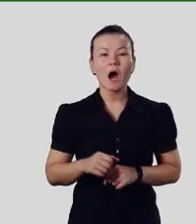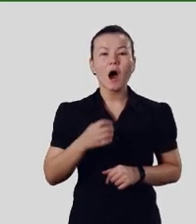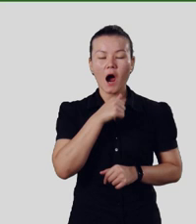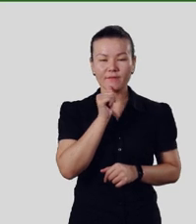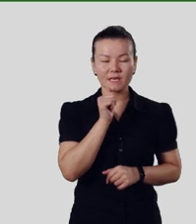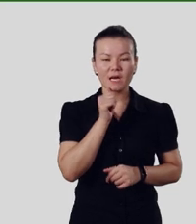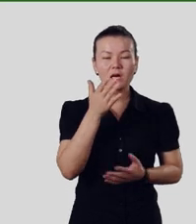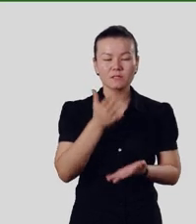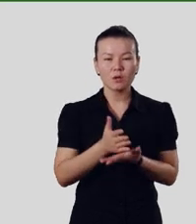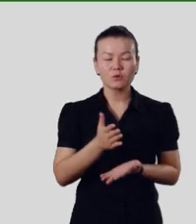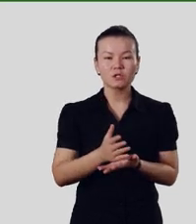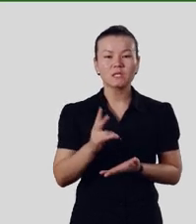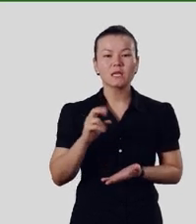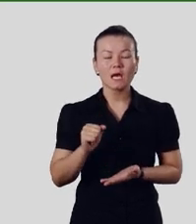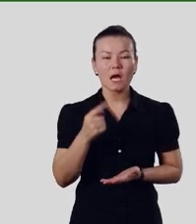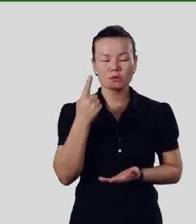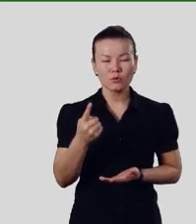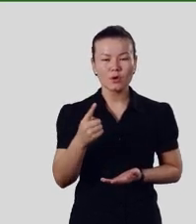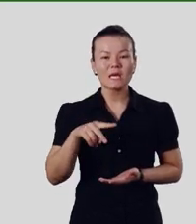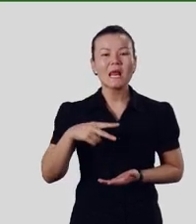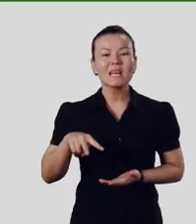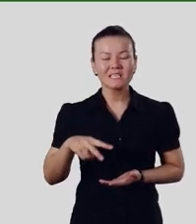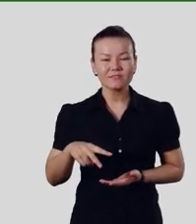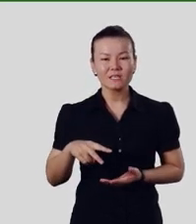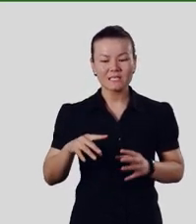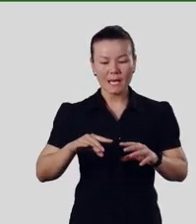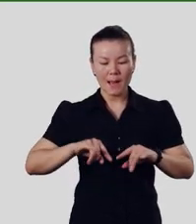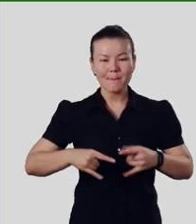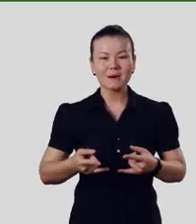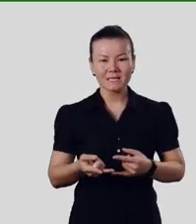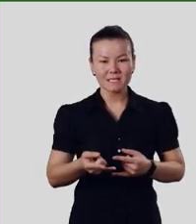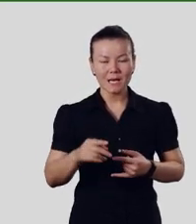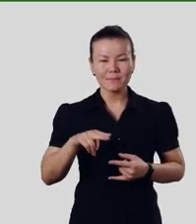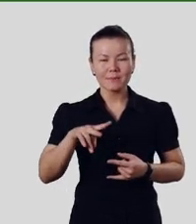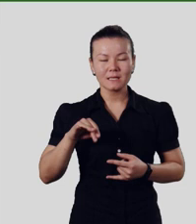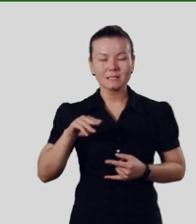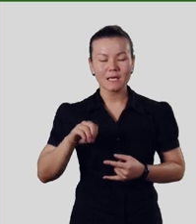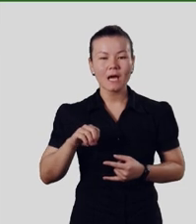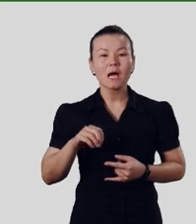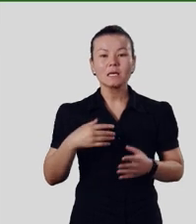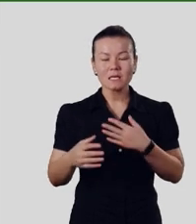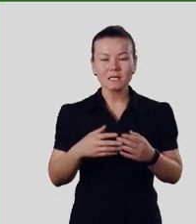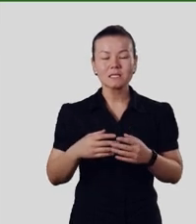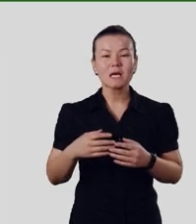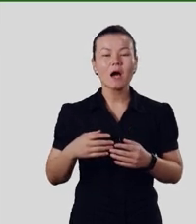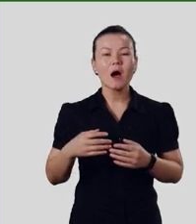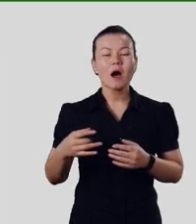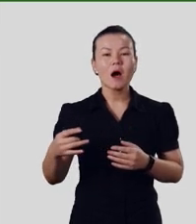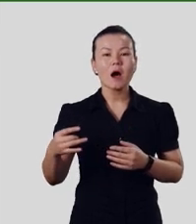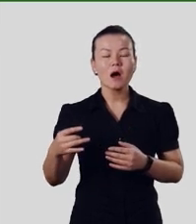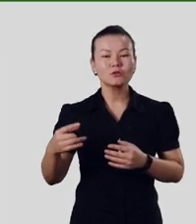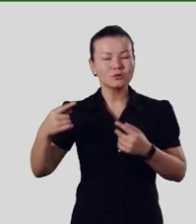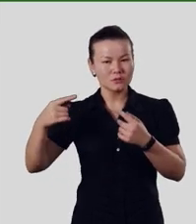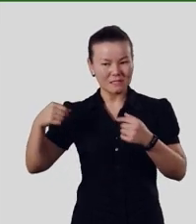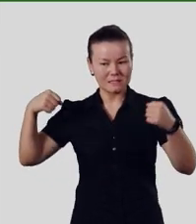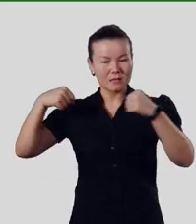Африка расположена на одной литосферной плите. Есть ли районы столкновения с другими